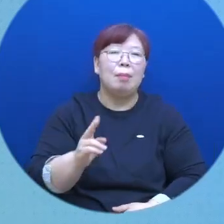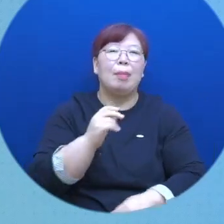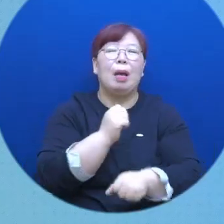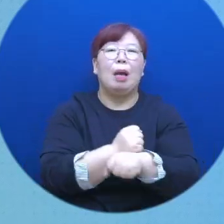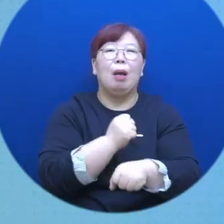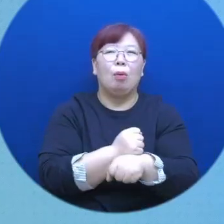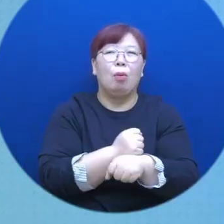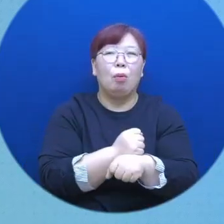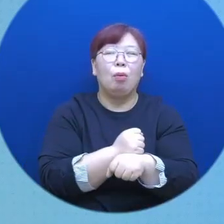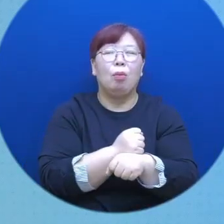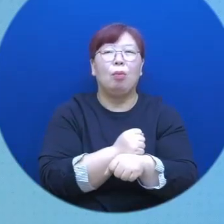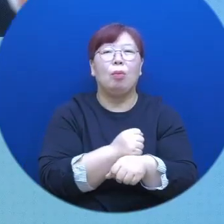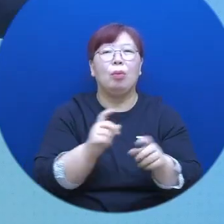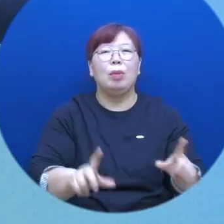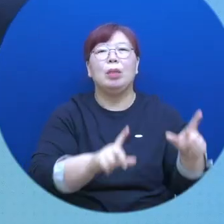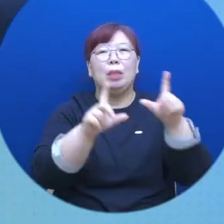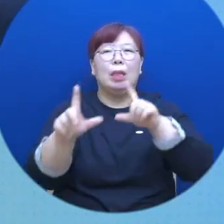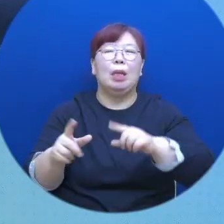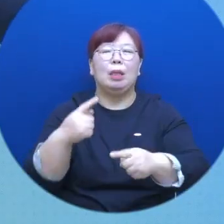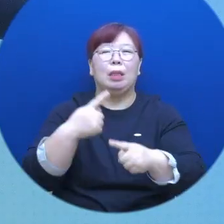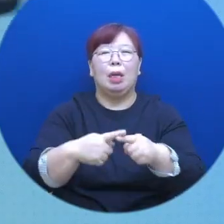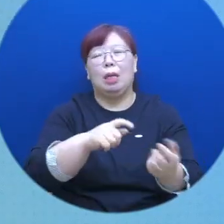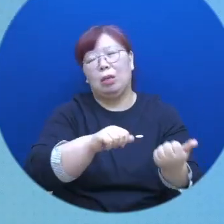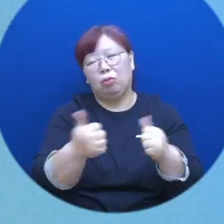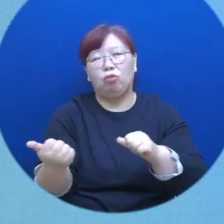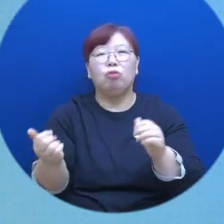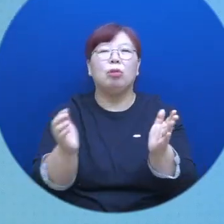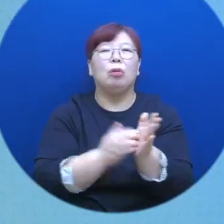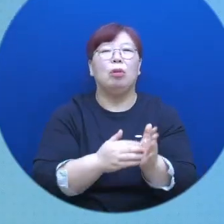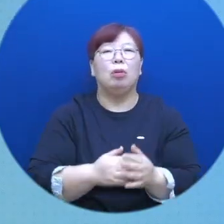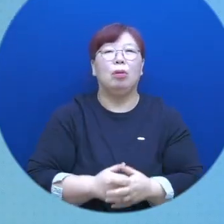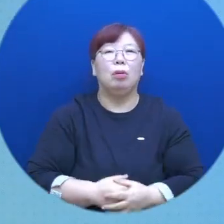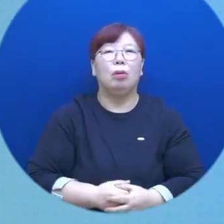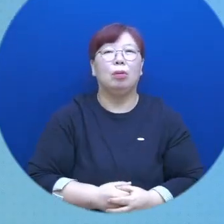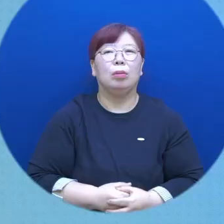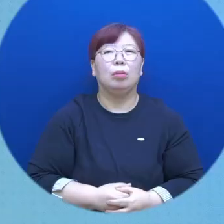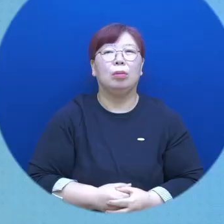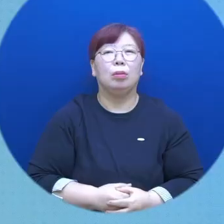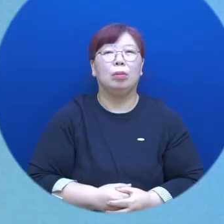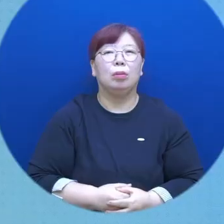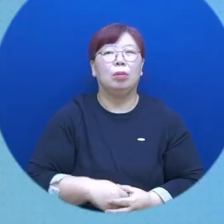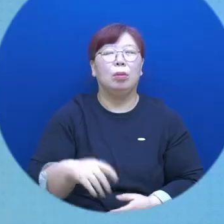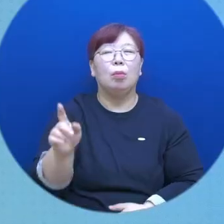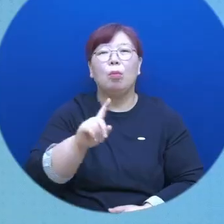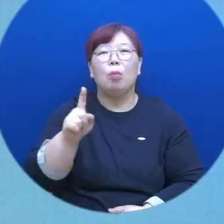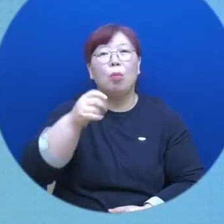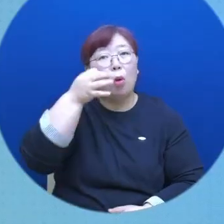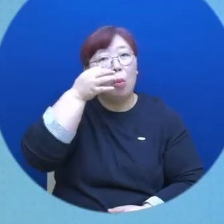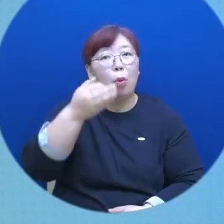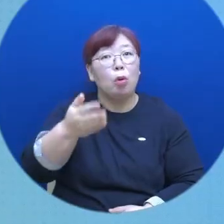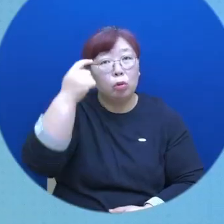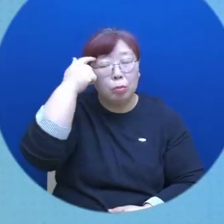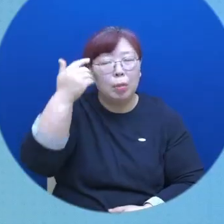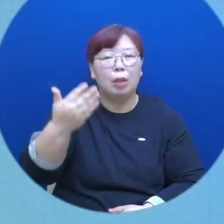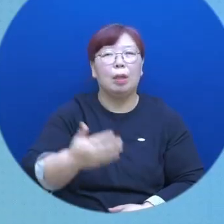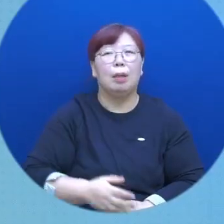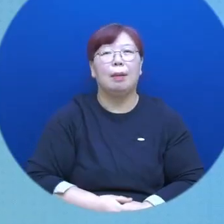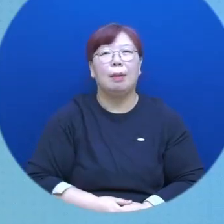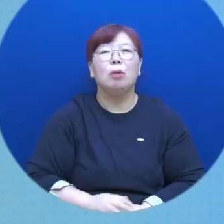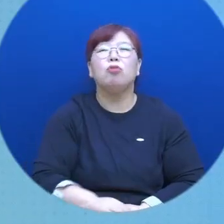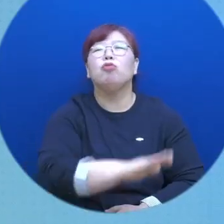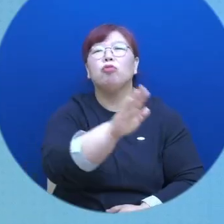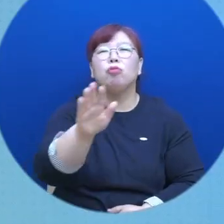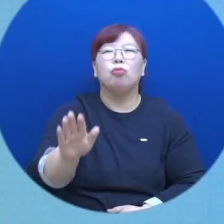지옥의 삶을 살다가 눈을 감아요. 뭘 우리에게 보여주는 걸까요? 우리가